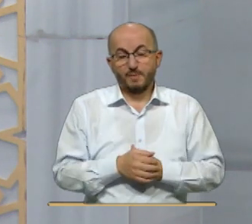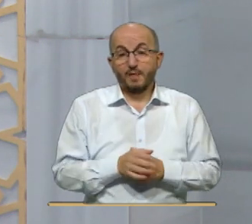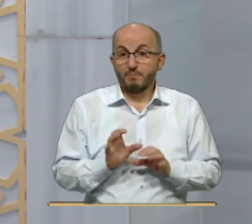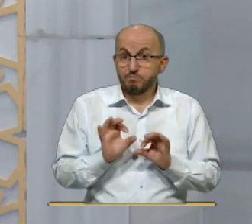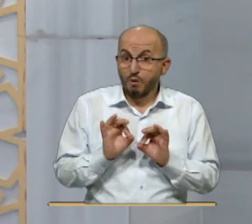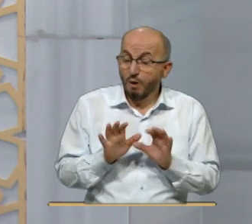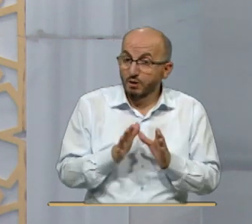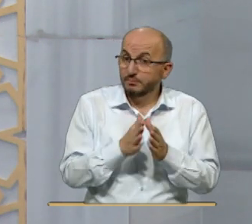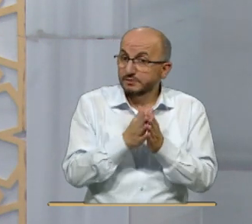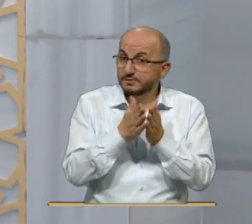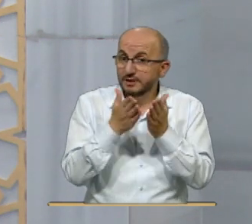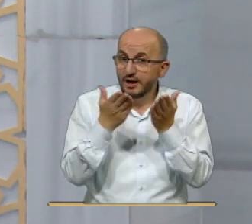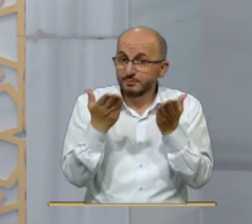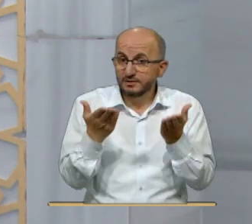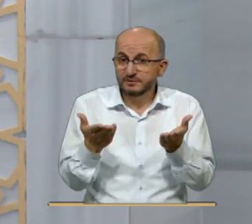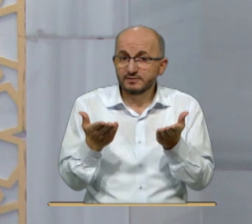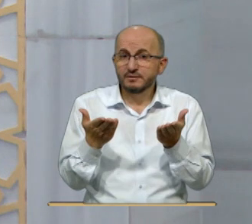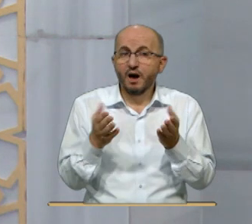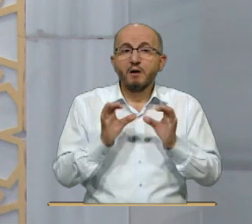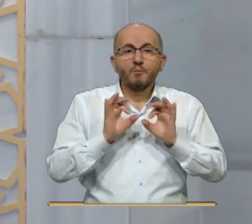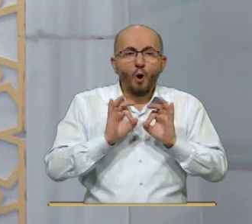Böyle bir kitabın